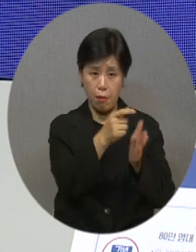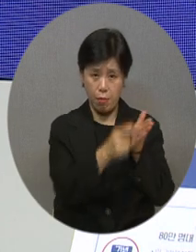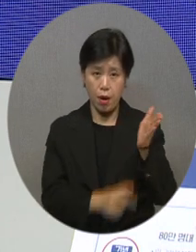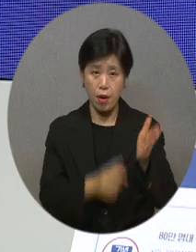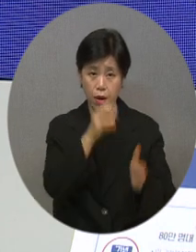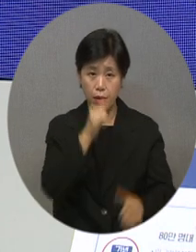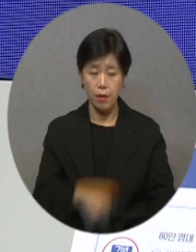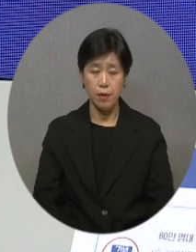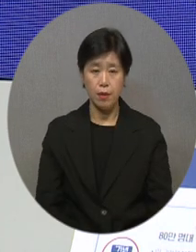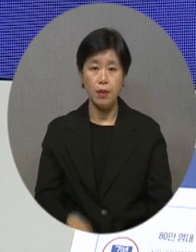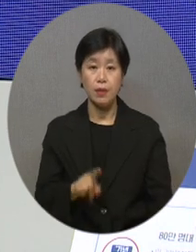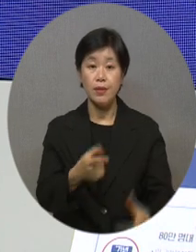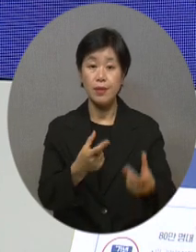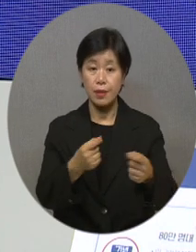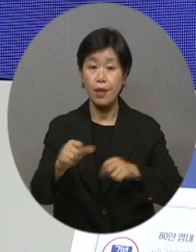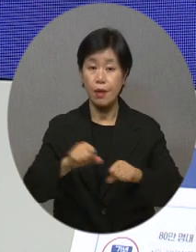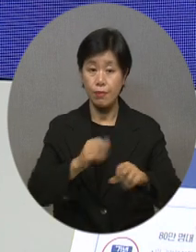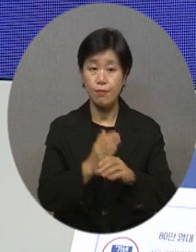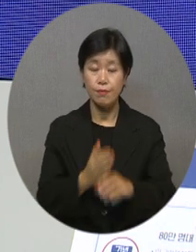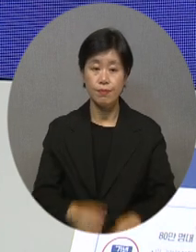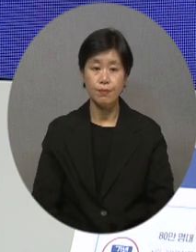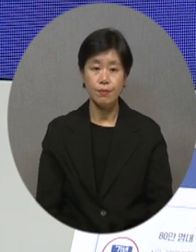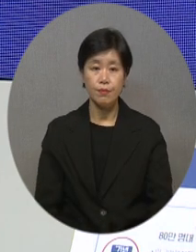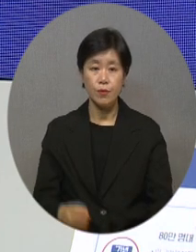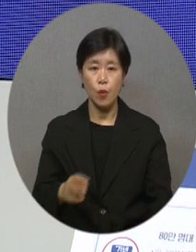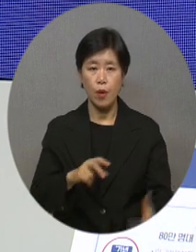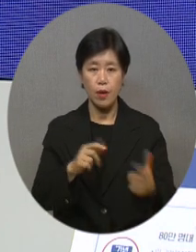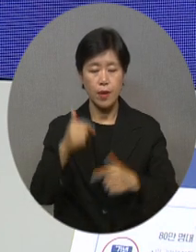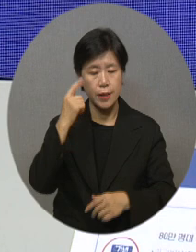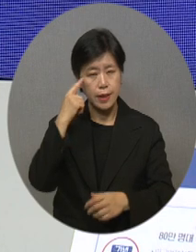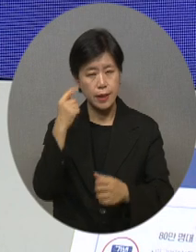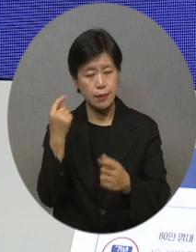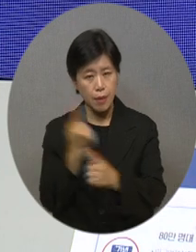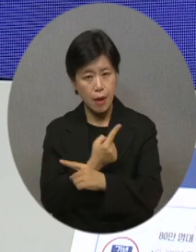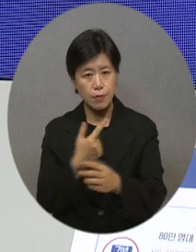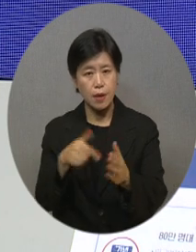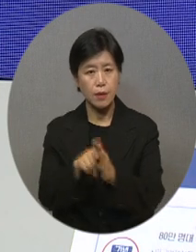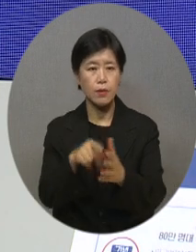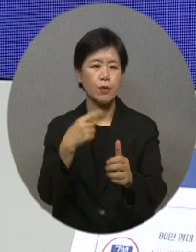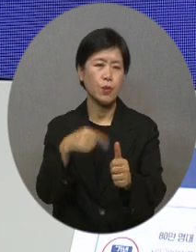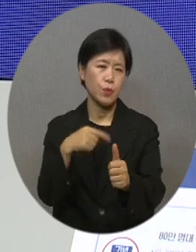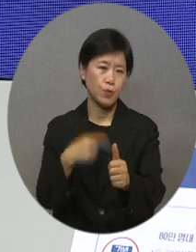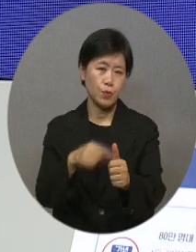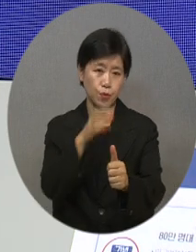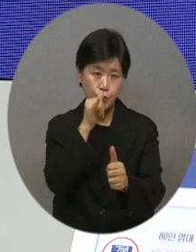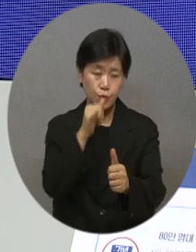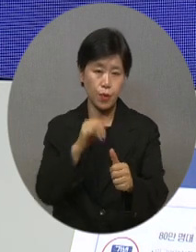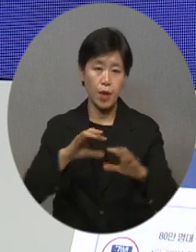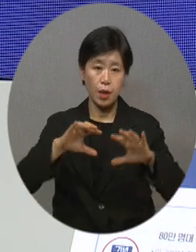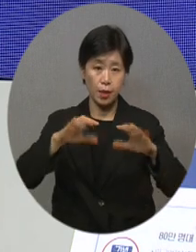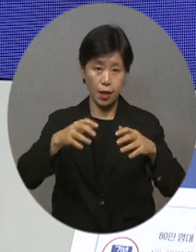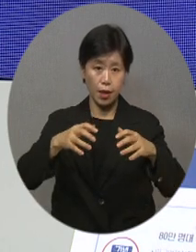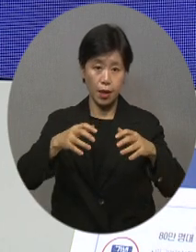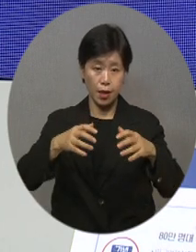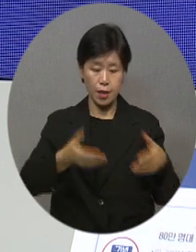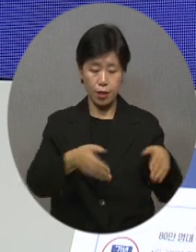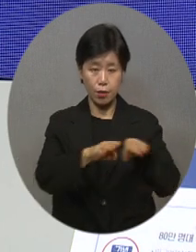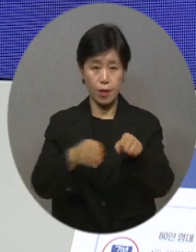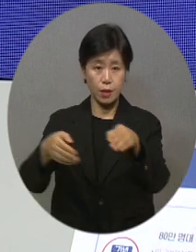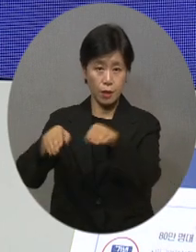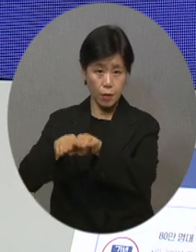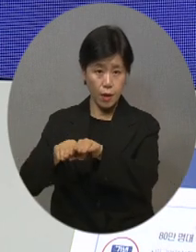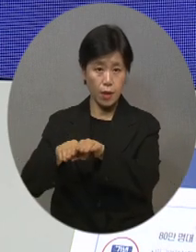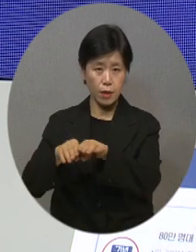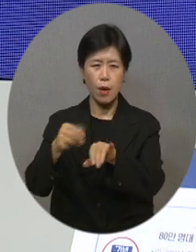같이 좀 해나가고 있고요. 또 하나는 여러 인식 개선 교육이라든지 우리 국공립기관 국가 지자체는 꼭을 하도록 되어 있고 이것이